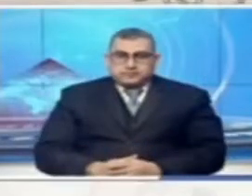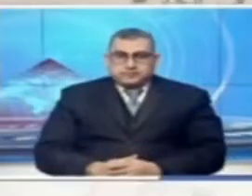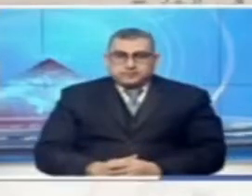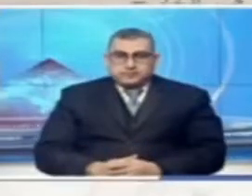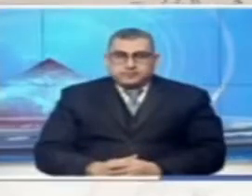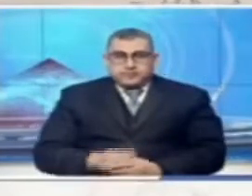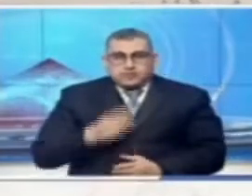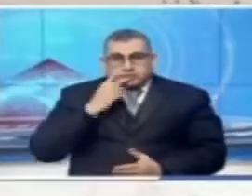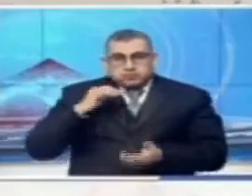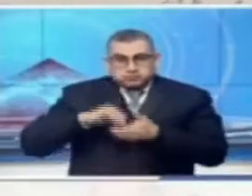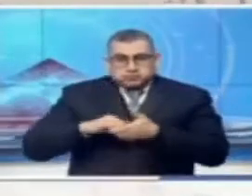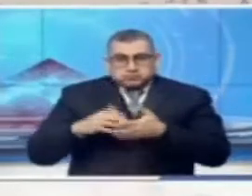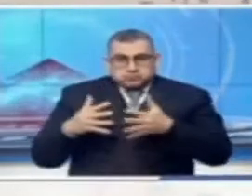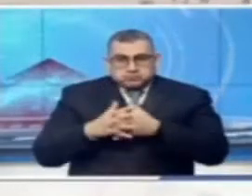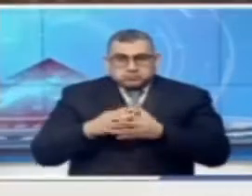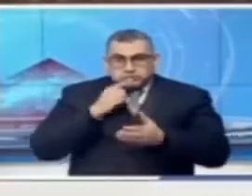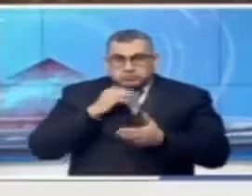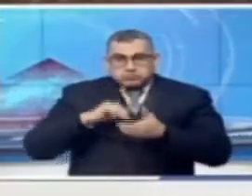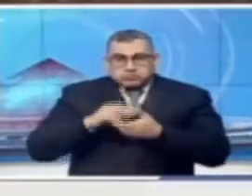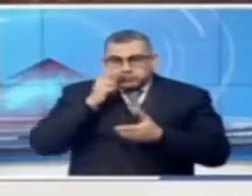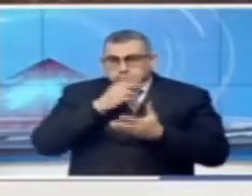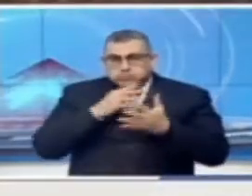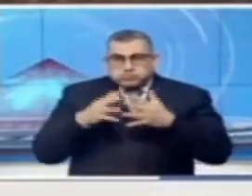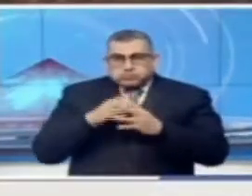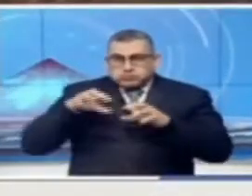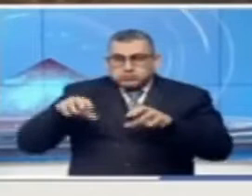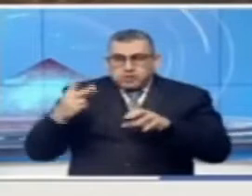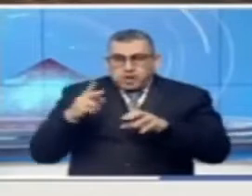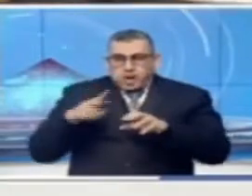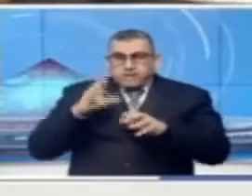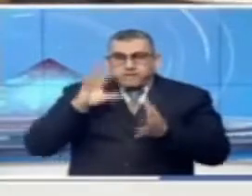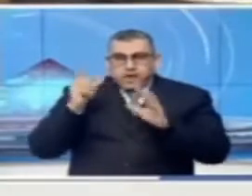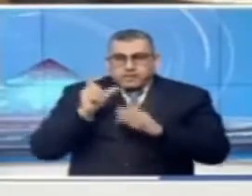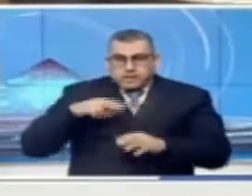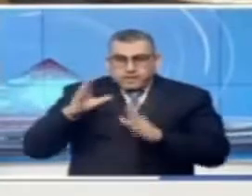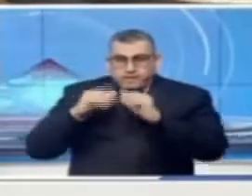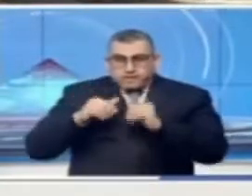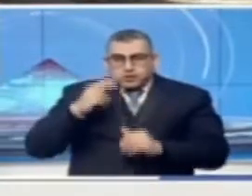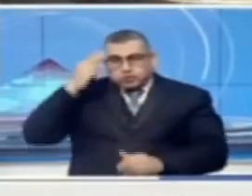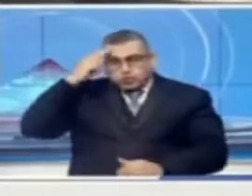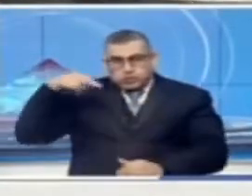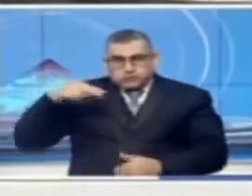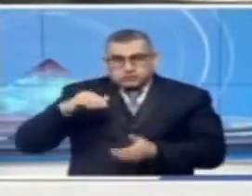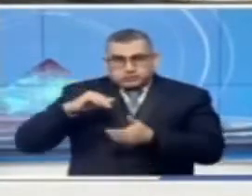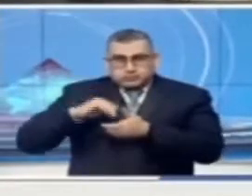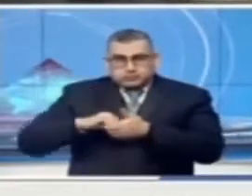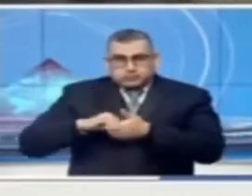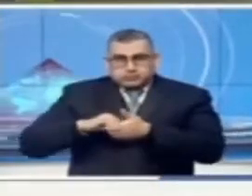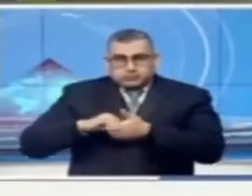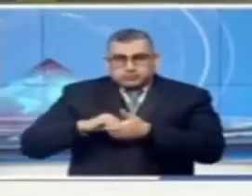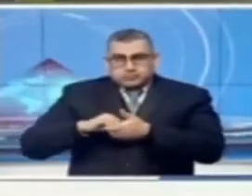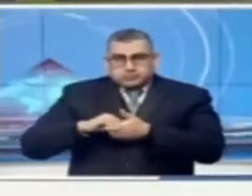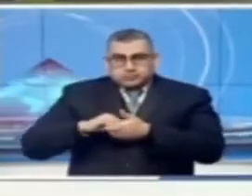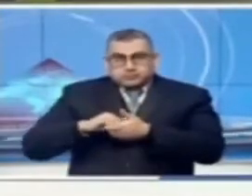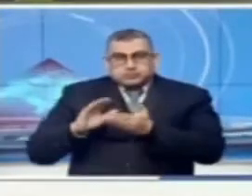في ظل علاقات نمت وارتقت وتوثقت بين قطبي العالم الإسلامي مصر والمملكة العربية السعودية،